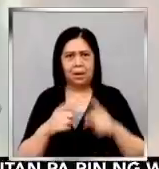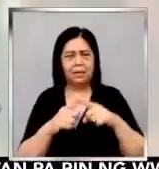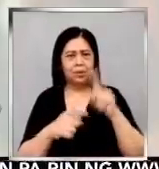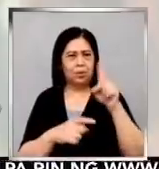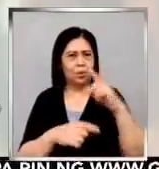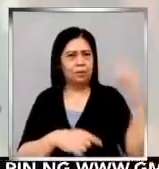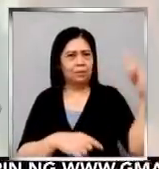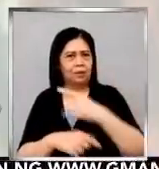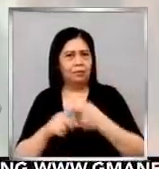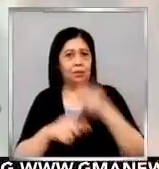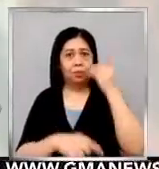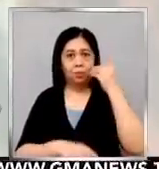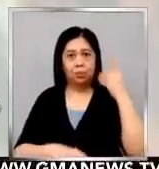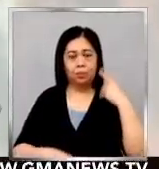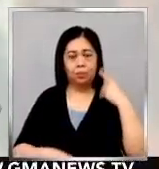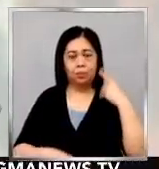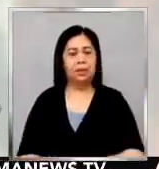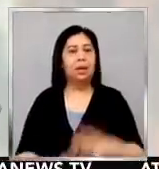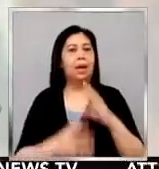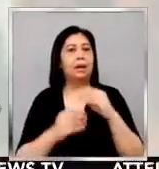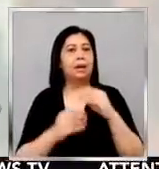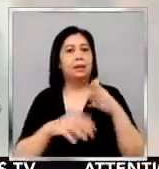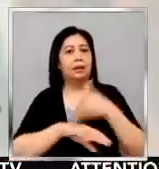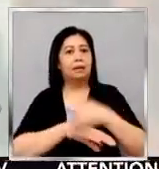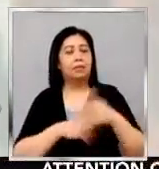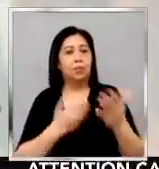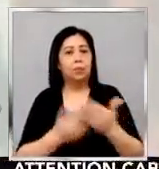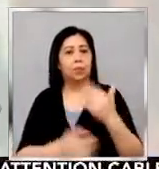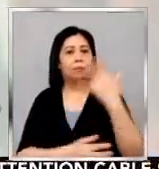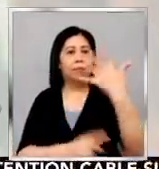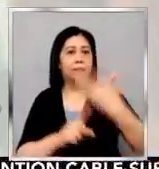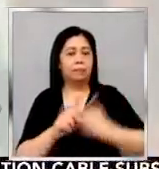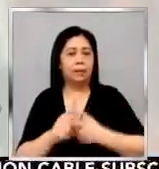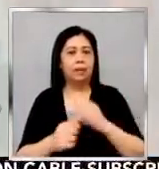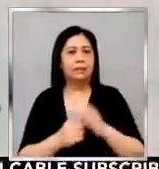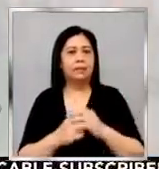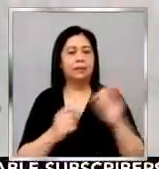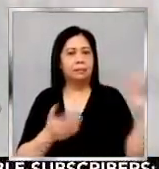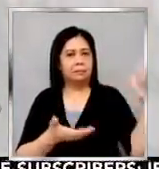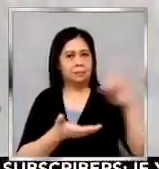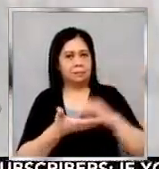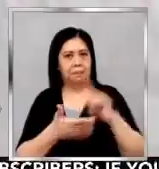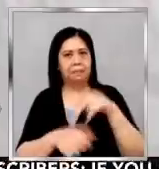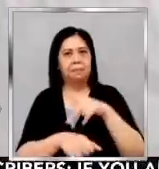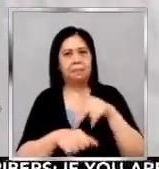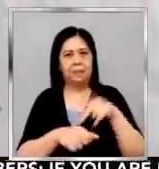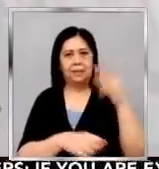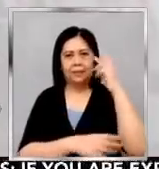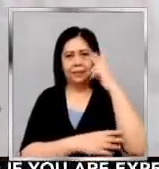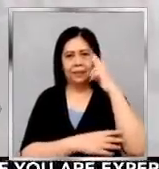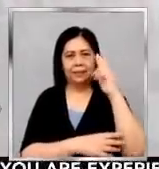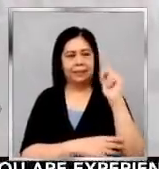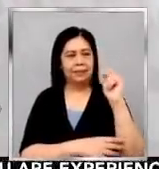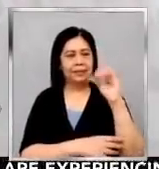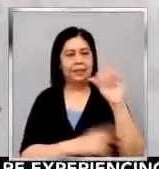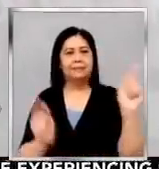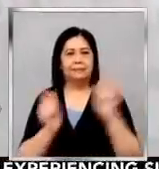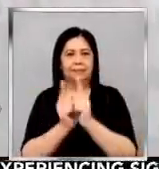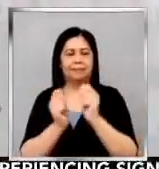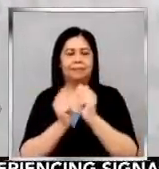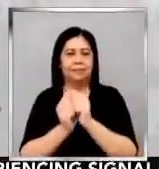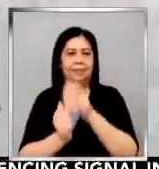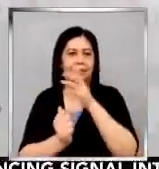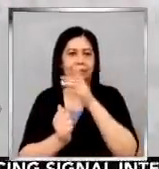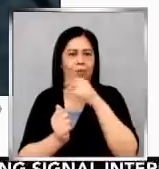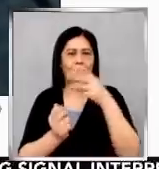Dubai. At makalipas ang halos 5 buwan, makakabalik na ng Pilipinas si Randy para makasama ang inang lumalala na raw